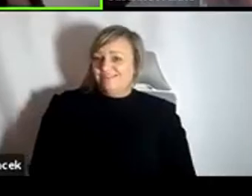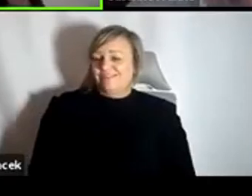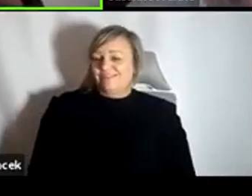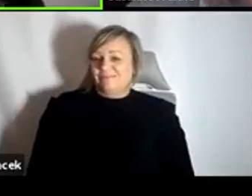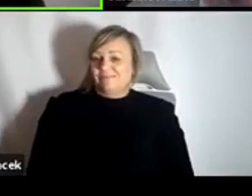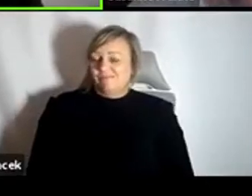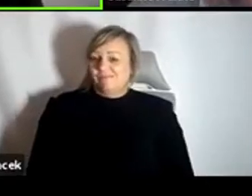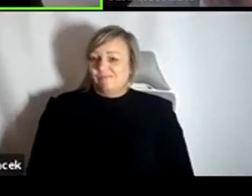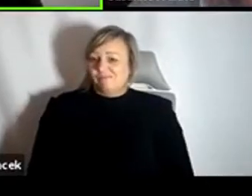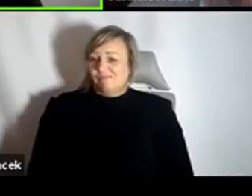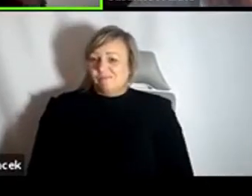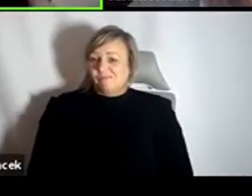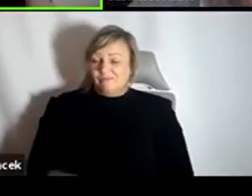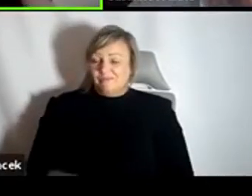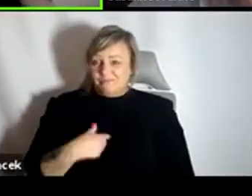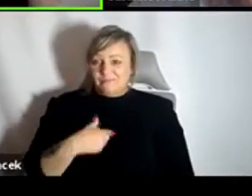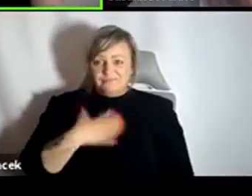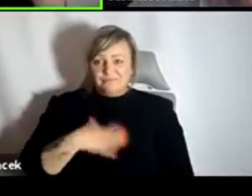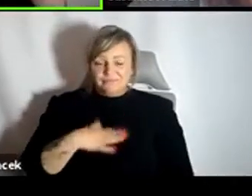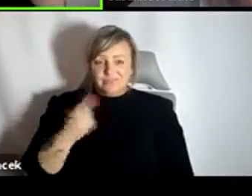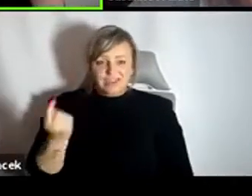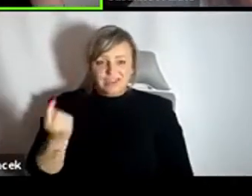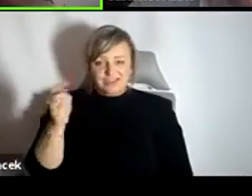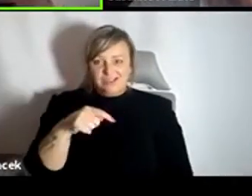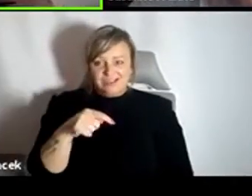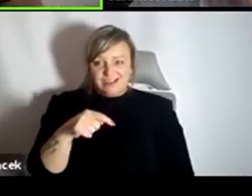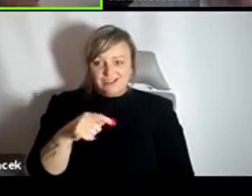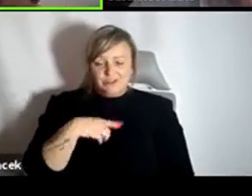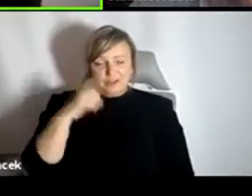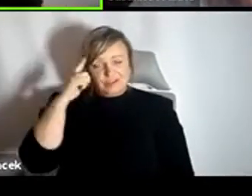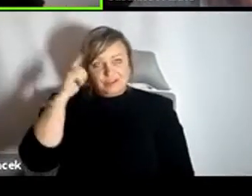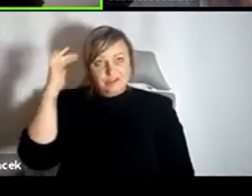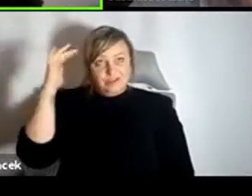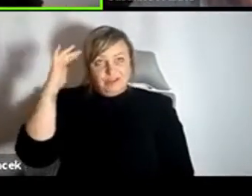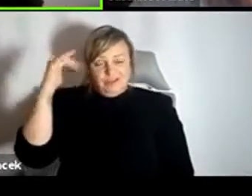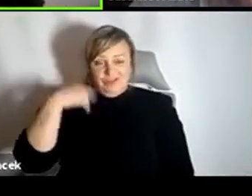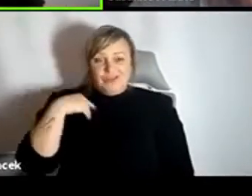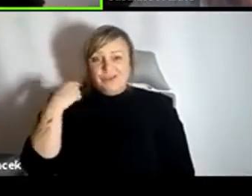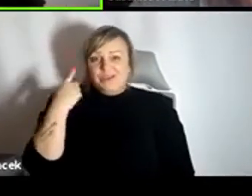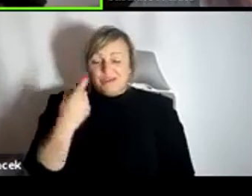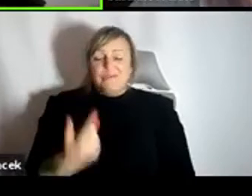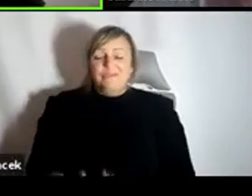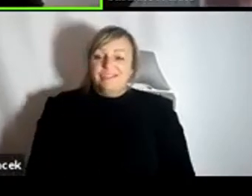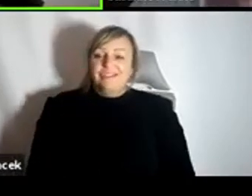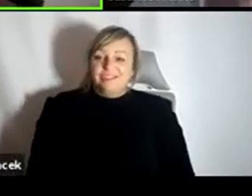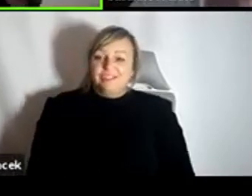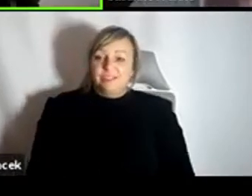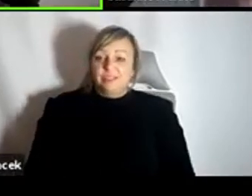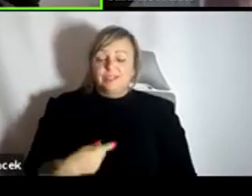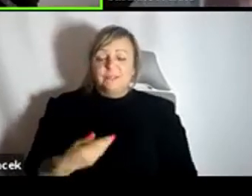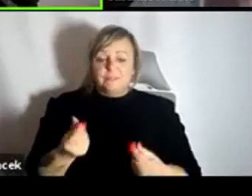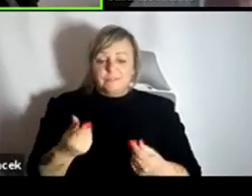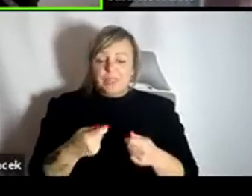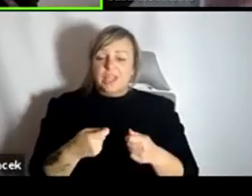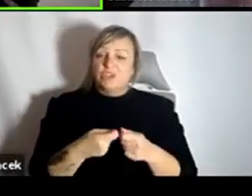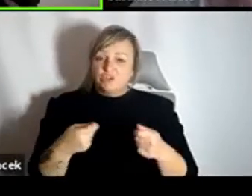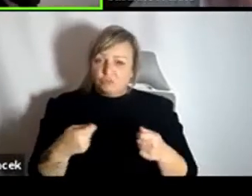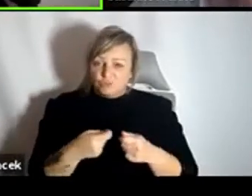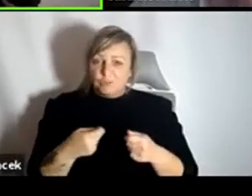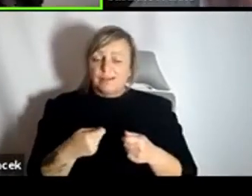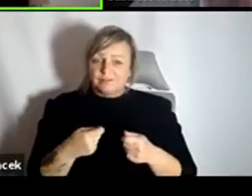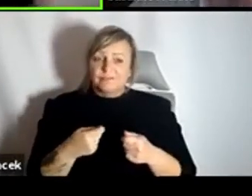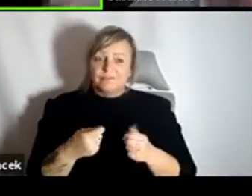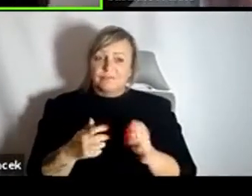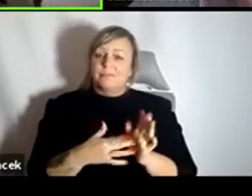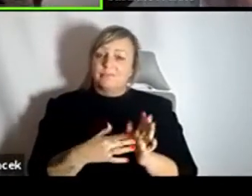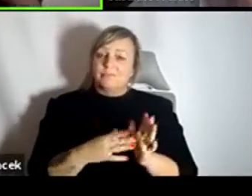Ich würde da auch direkt einhaken, weil ich hab so eine Riesenmenge Gedanken gerade dazu im Kopf, weil ich finde das total spannend, weil das eine ist für mich einfach,